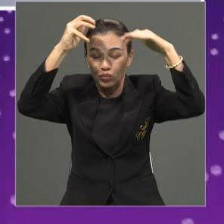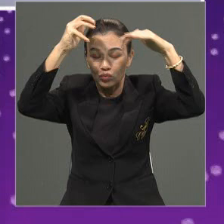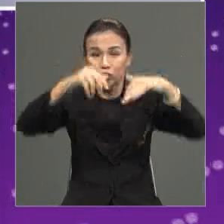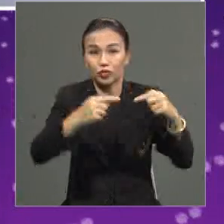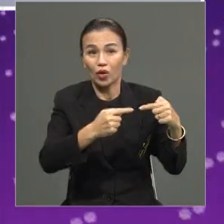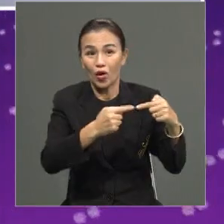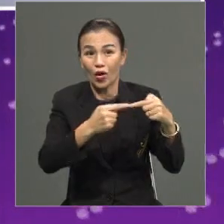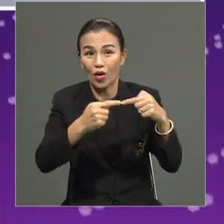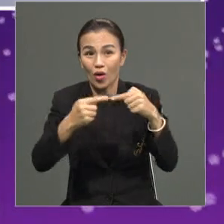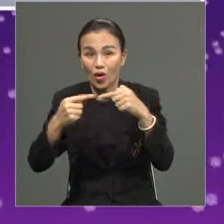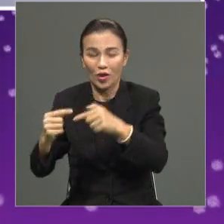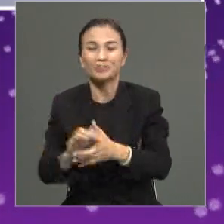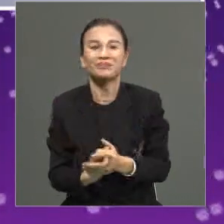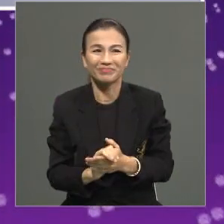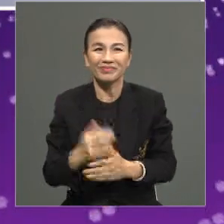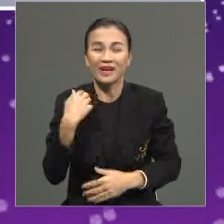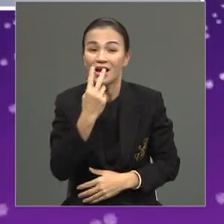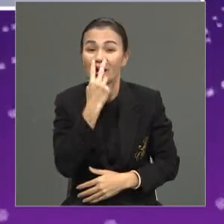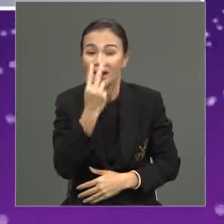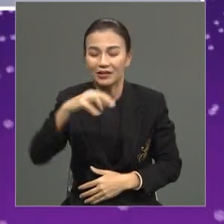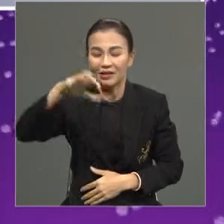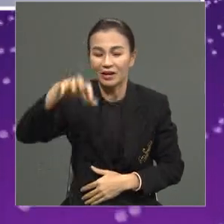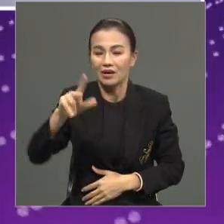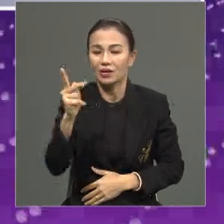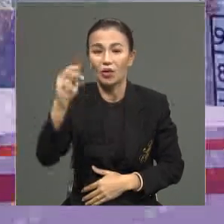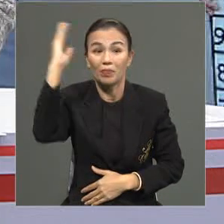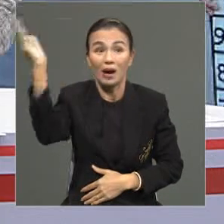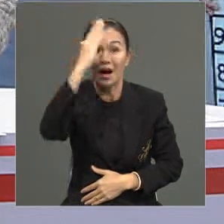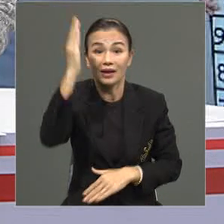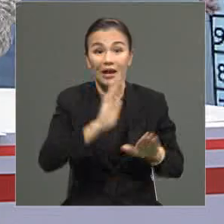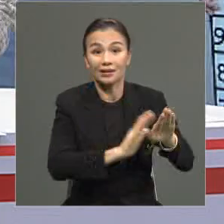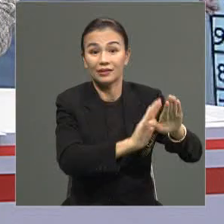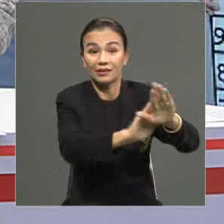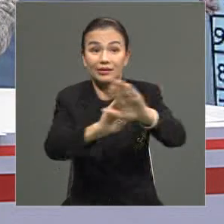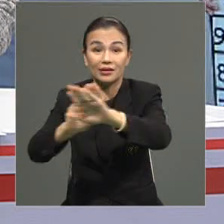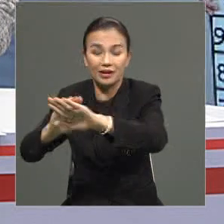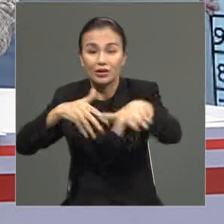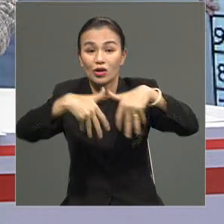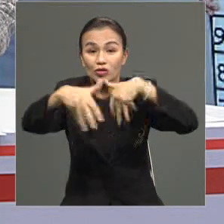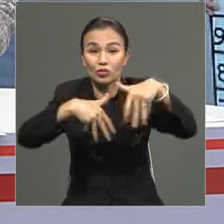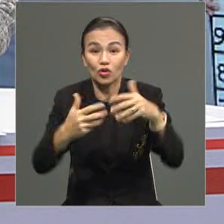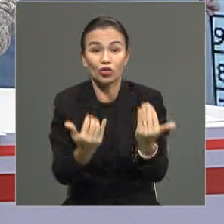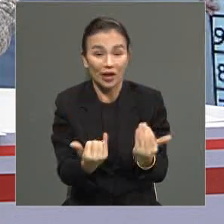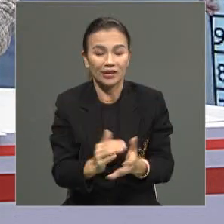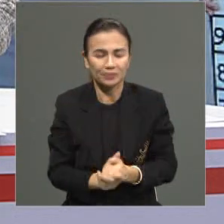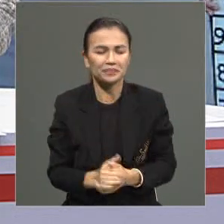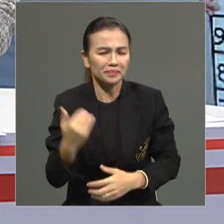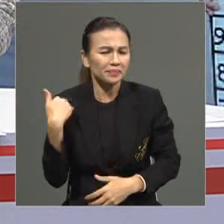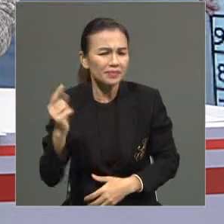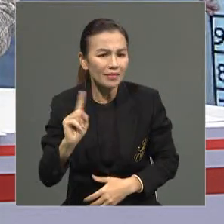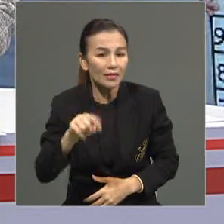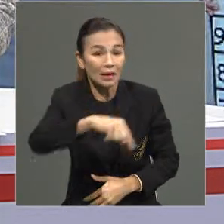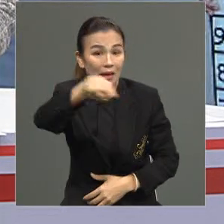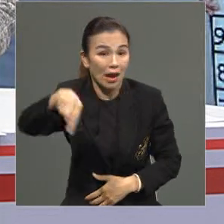ค่ะเพราะฉะนั้นจากสิ่งที่กรมอุตุนิยมวิทยานำมาแจ้งเตือนประชาชนตอนนี้นะคะทำให้พี่น้องประชาชนในพื้นที่เนี่ยยังต้